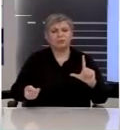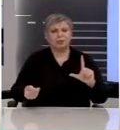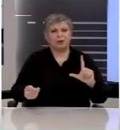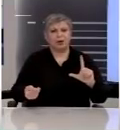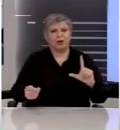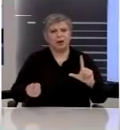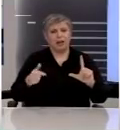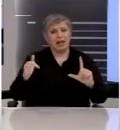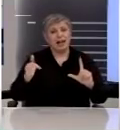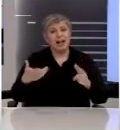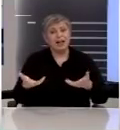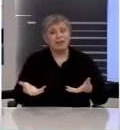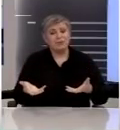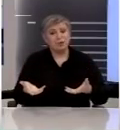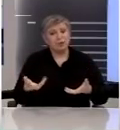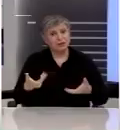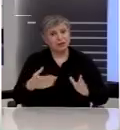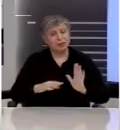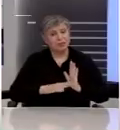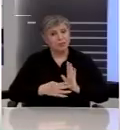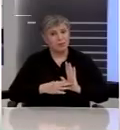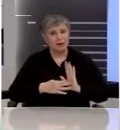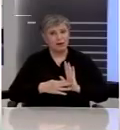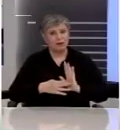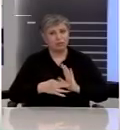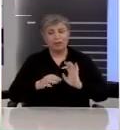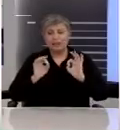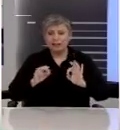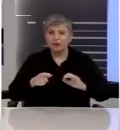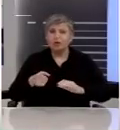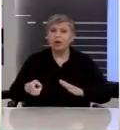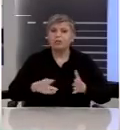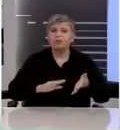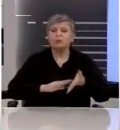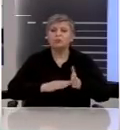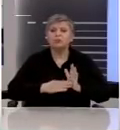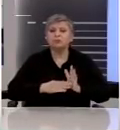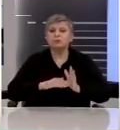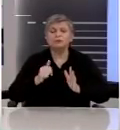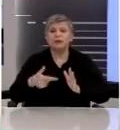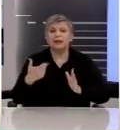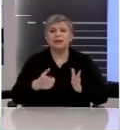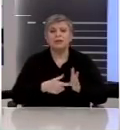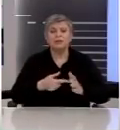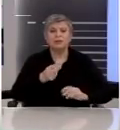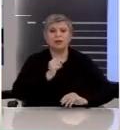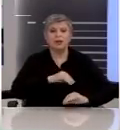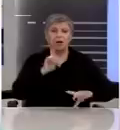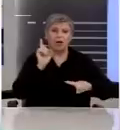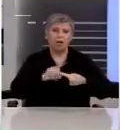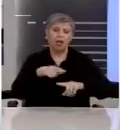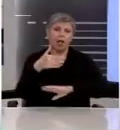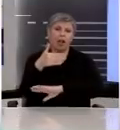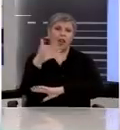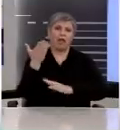κομματικοποίησης θεσμών που θα έπρεπε να λειτουργούν για το δημόσιο συμφέρον και όχι για την πολιτική αντιπαράθεση αυτού του είδους.